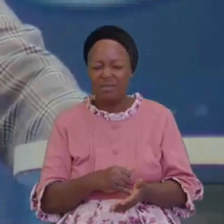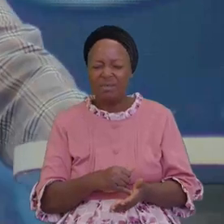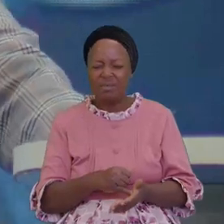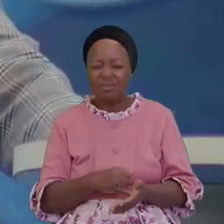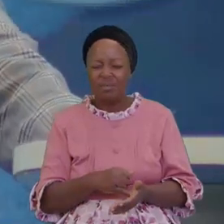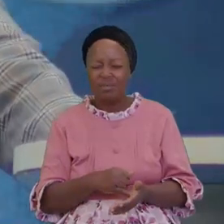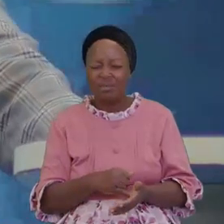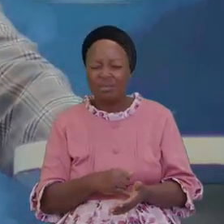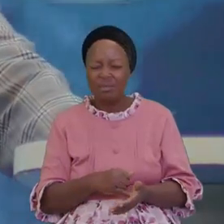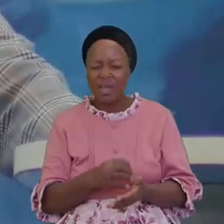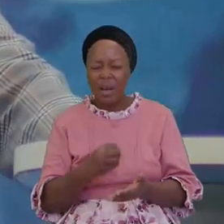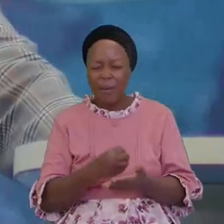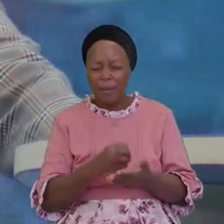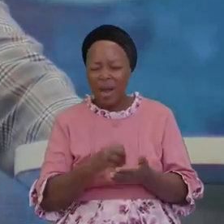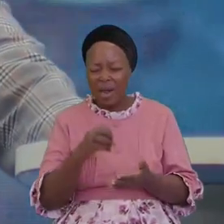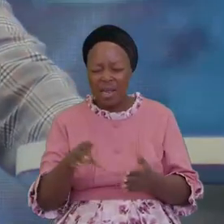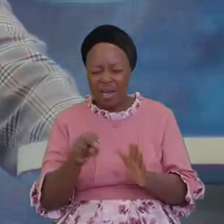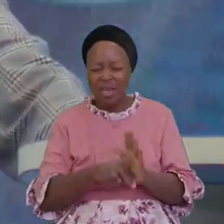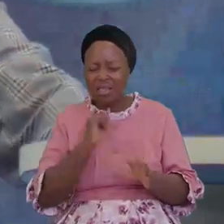ou la raison principale.